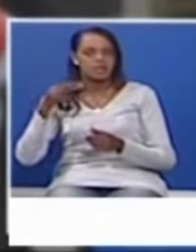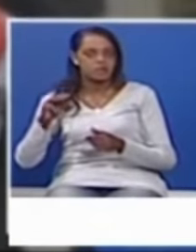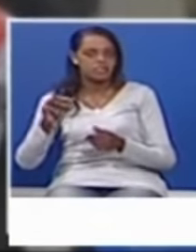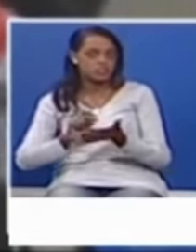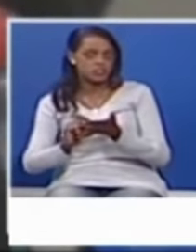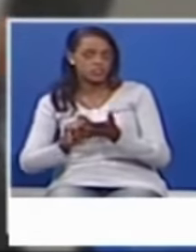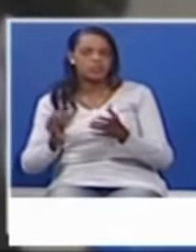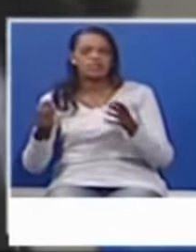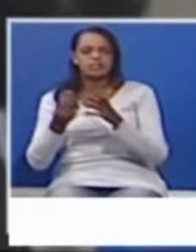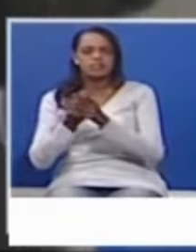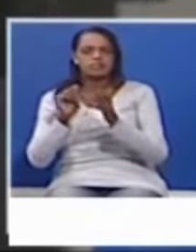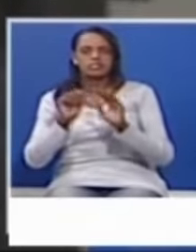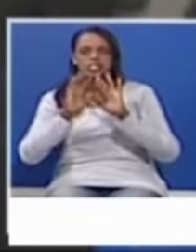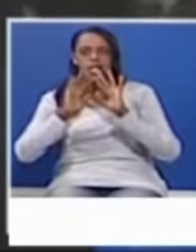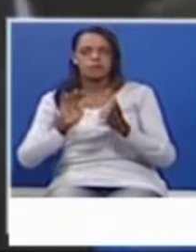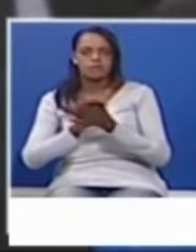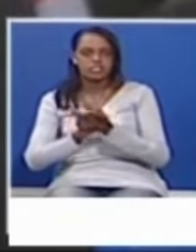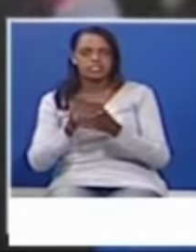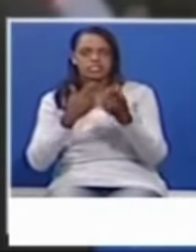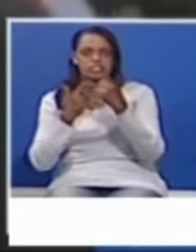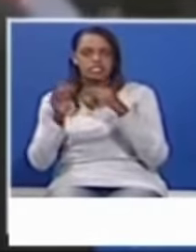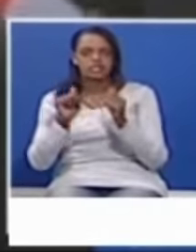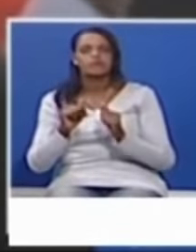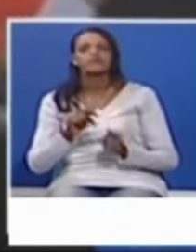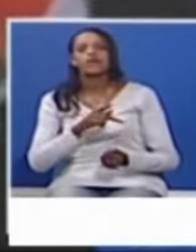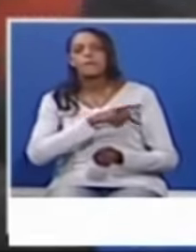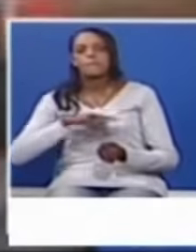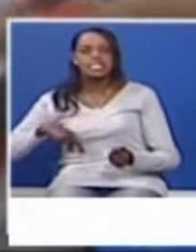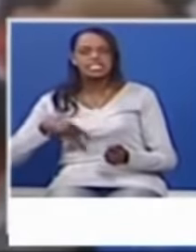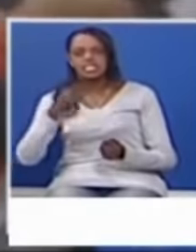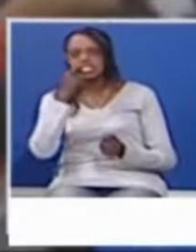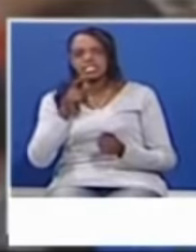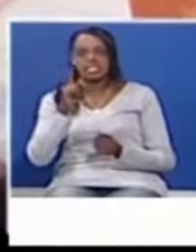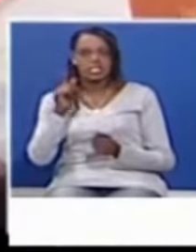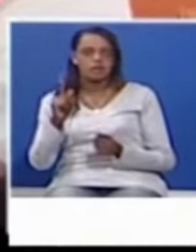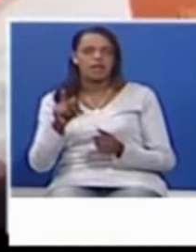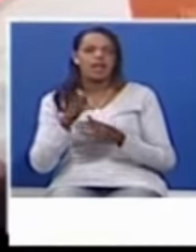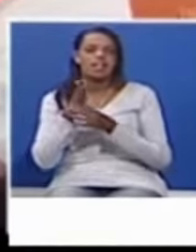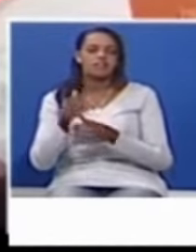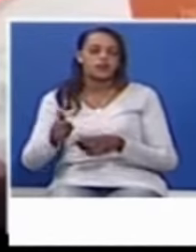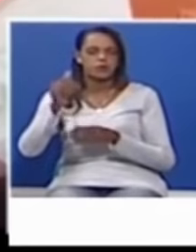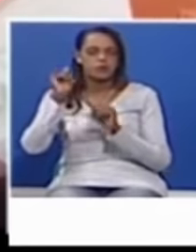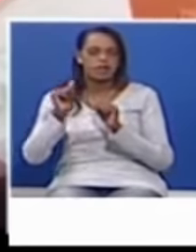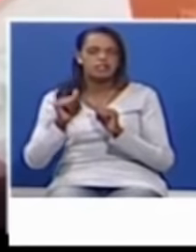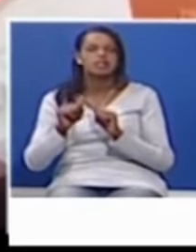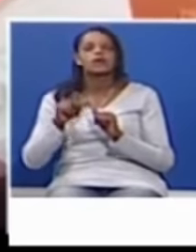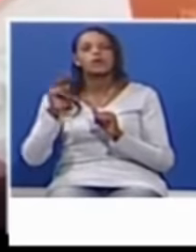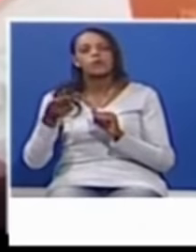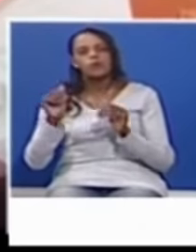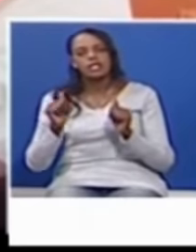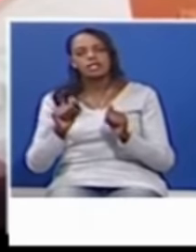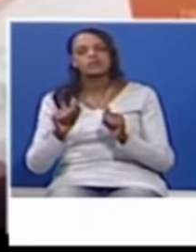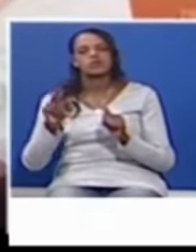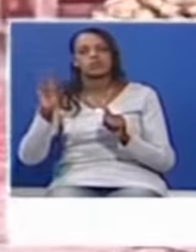Zukhtumu Habara Wa Awaj Salamin Mihzinnatin Zetium. بزي كازي President Isaias Afwerki كدامي Minister Abiy Ahmed كمون President Federal Autonomous